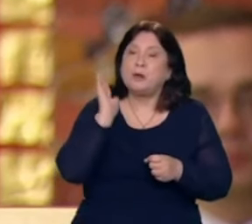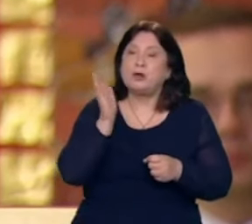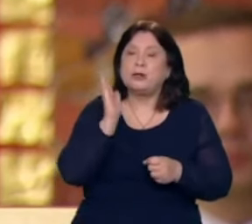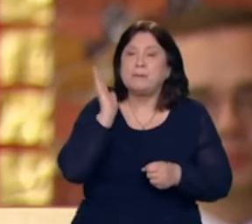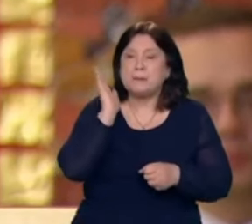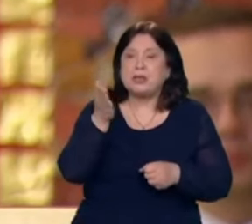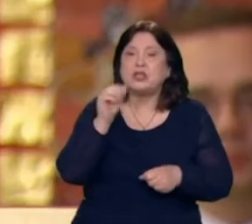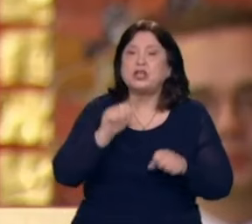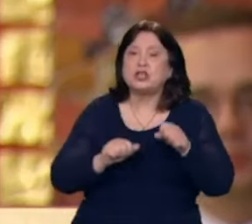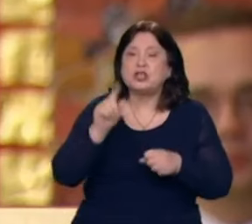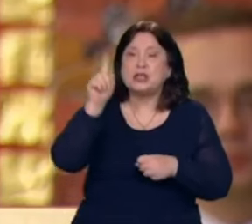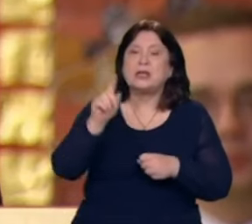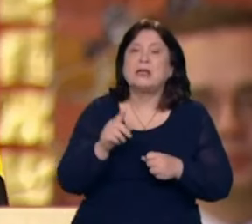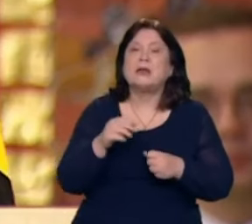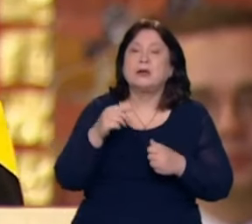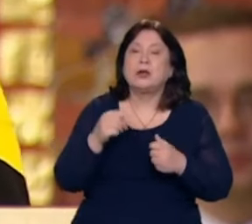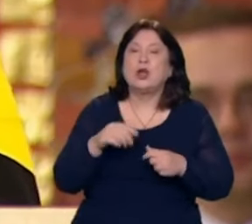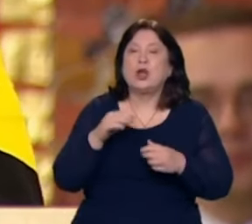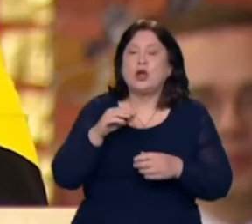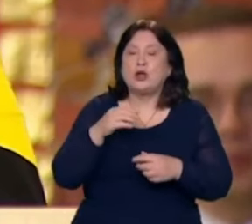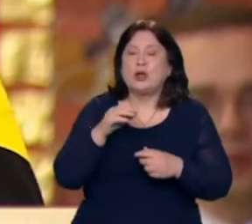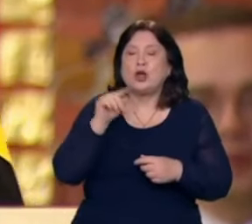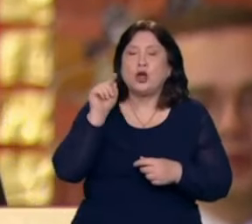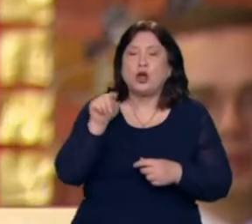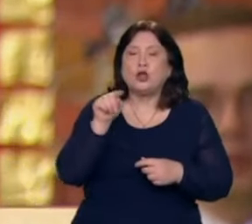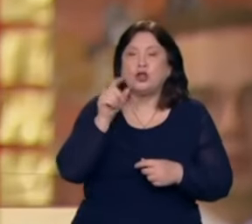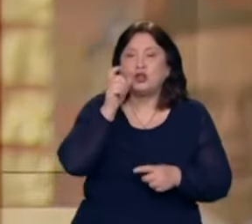rachunek oto słowo